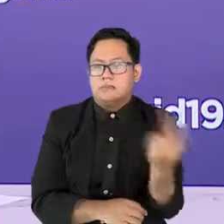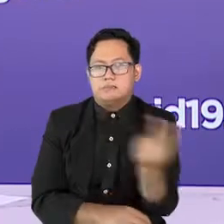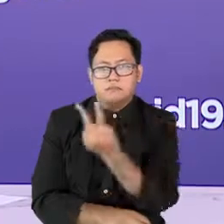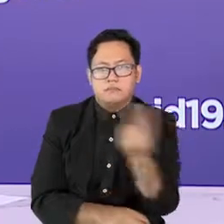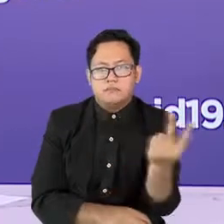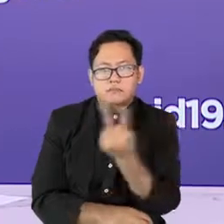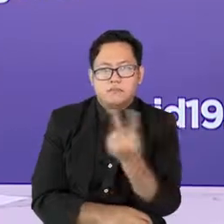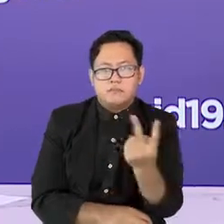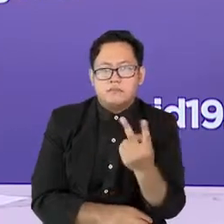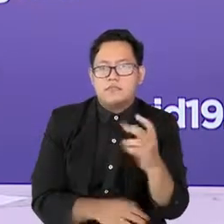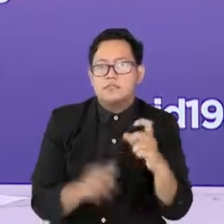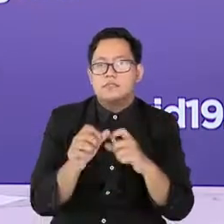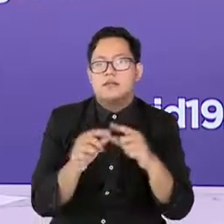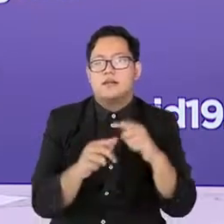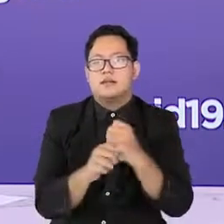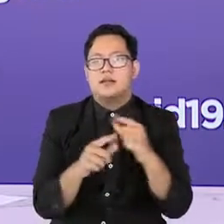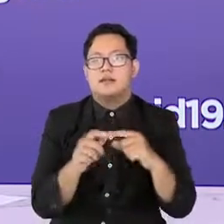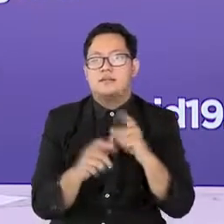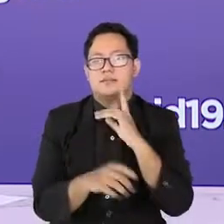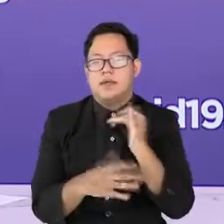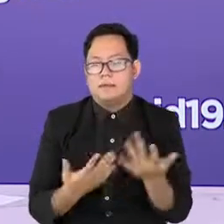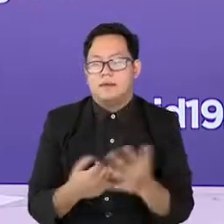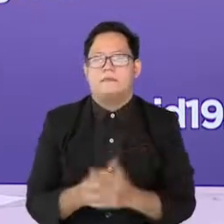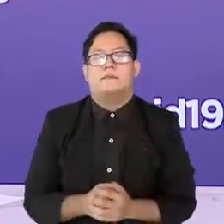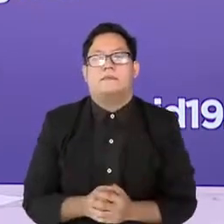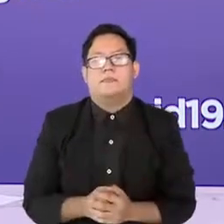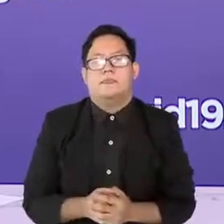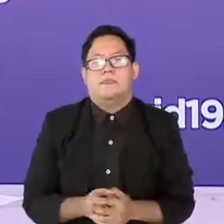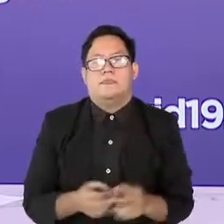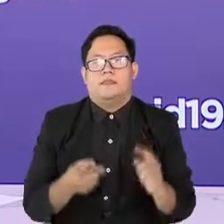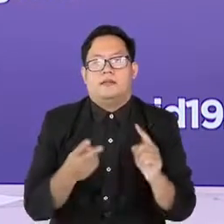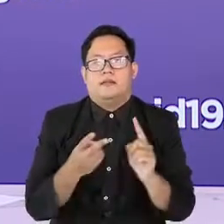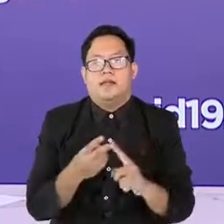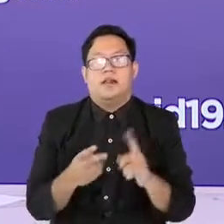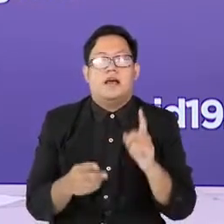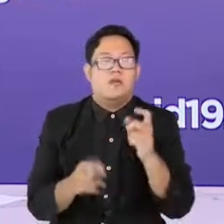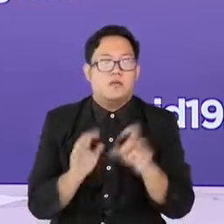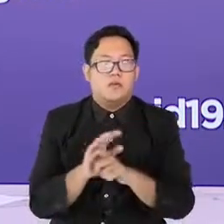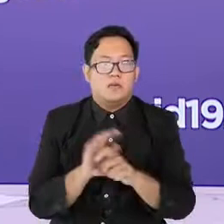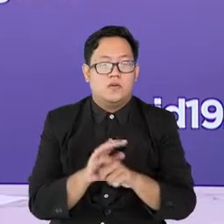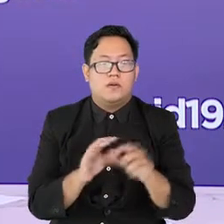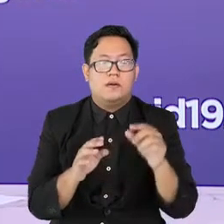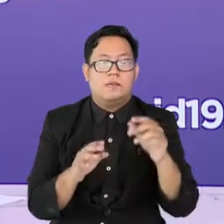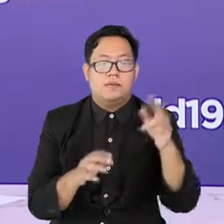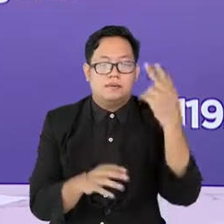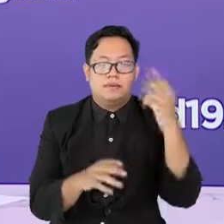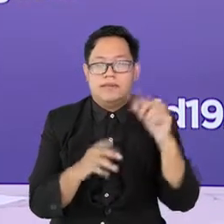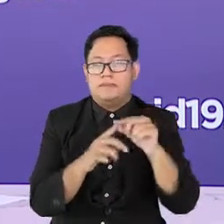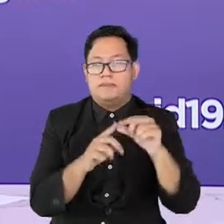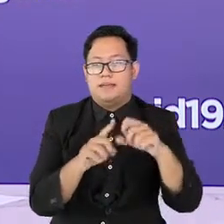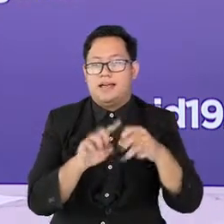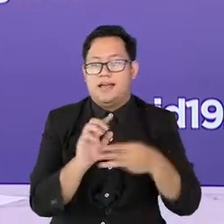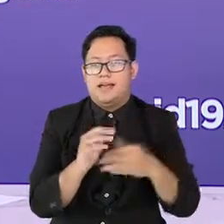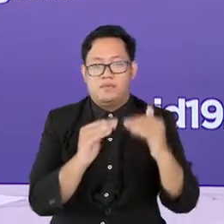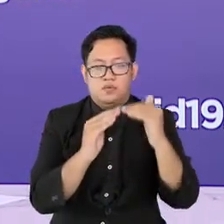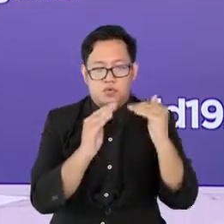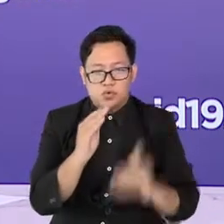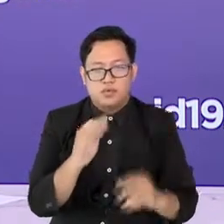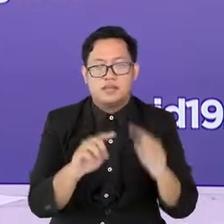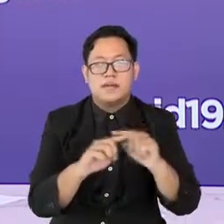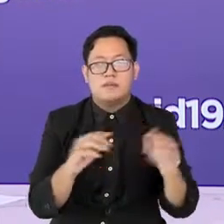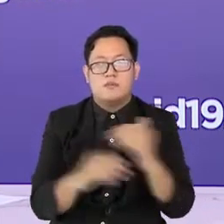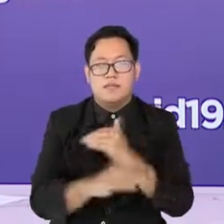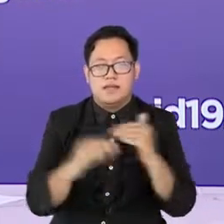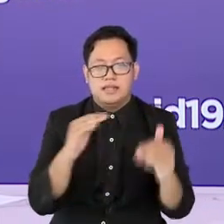Lalu bagaimana pemerintah mengantisipasi bila penurunan level ppkm dan juga semakin banyaknya mobilitas masyarakat